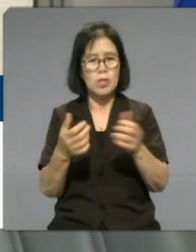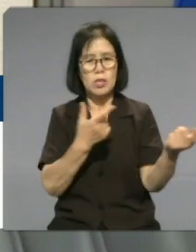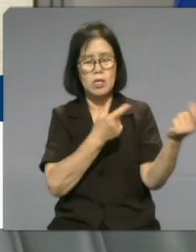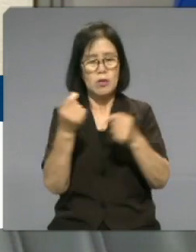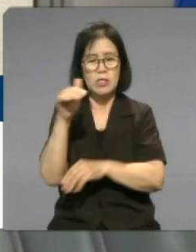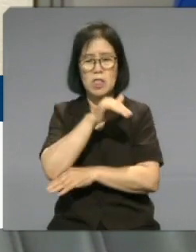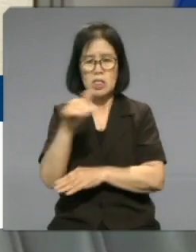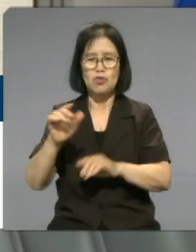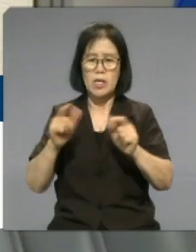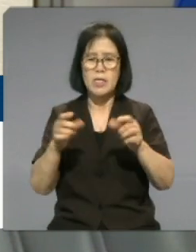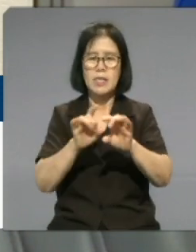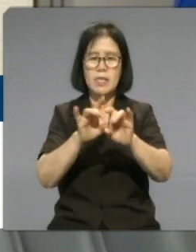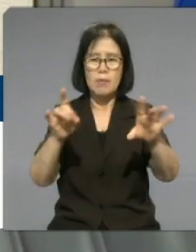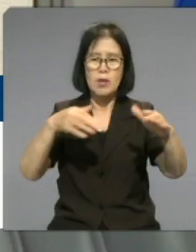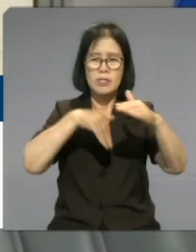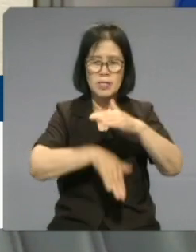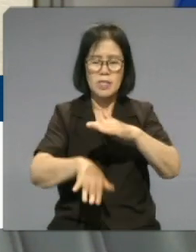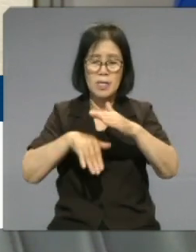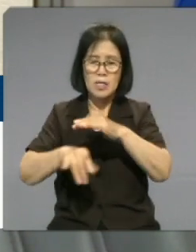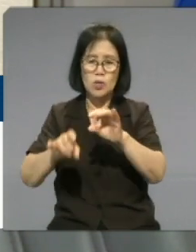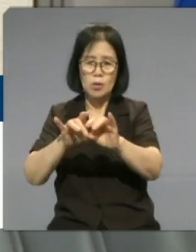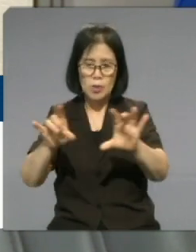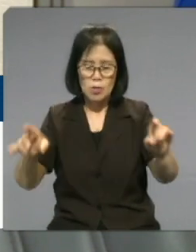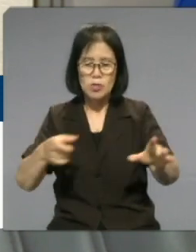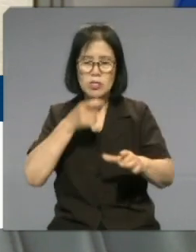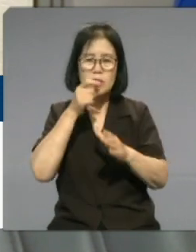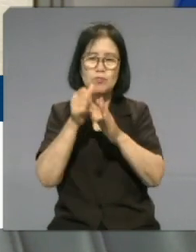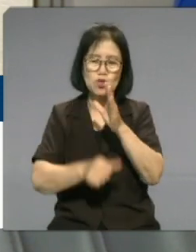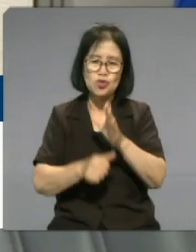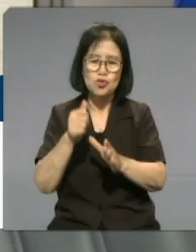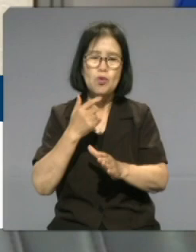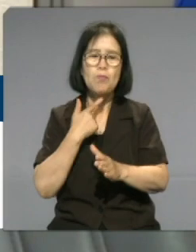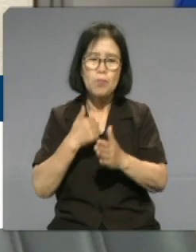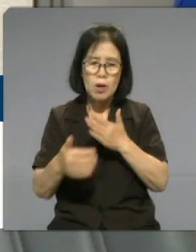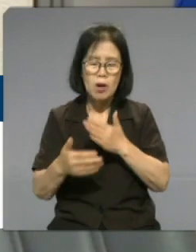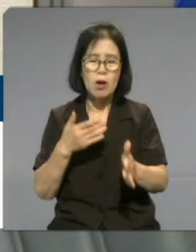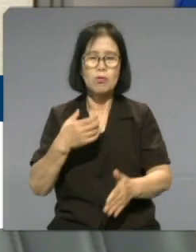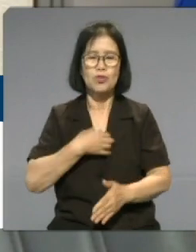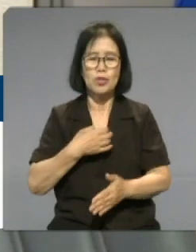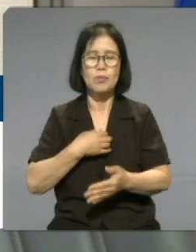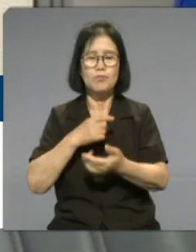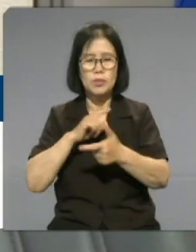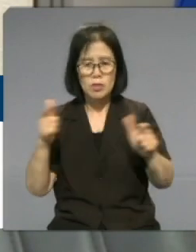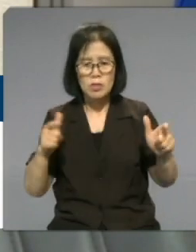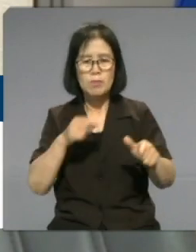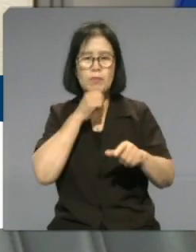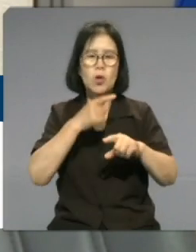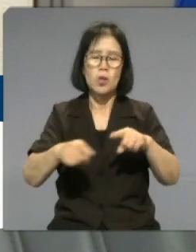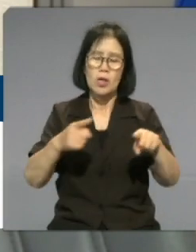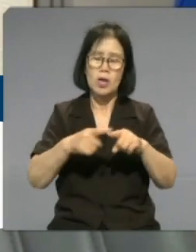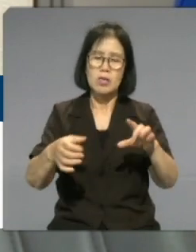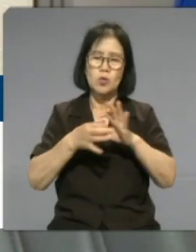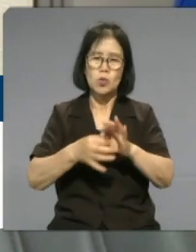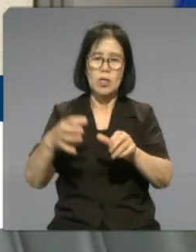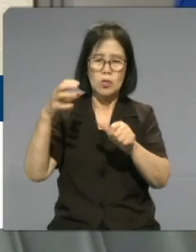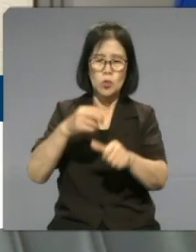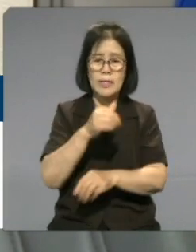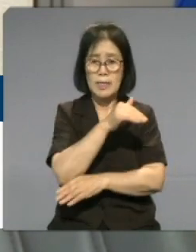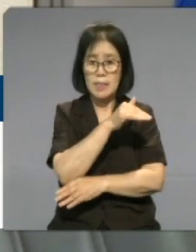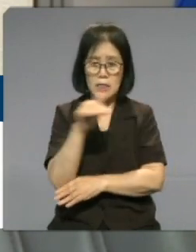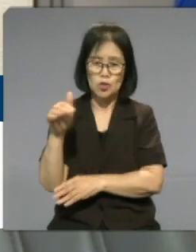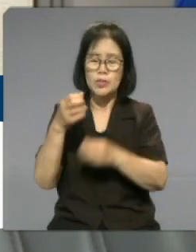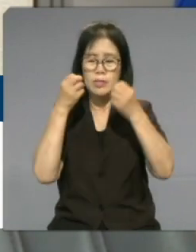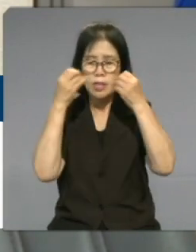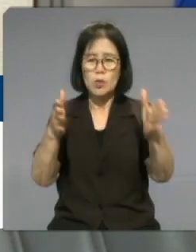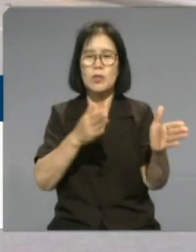기준이 아닌 개별 지하차도별로 침수 이력, 침수 위험 등 위험도 평가를 통해 통제 기준을